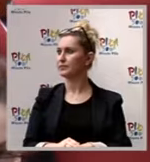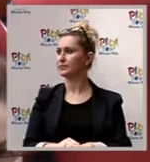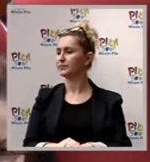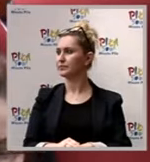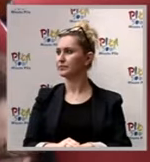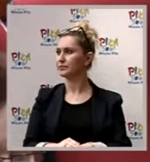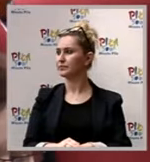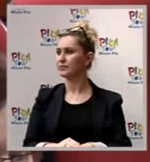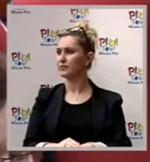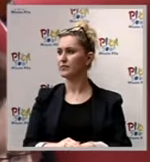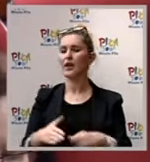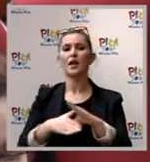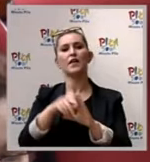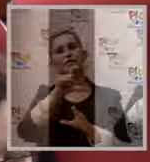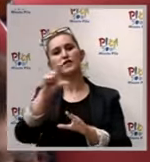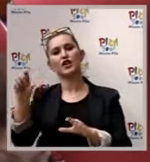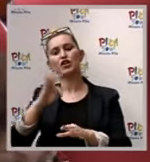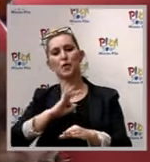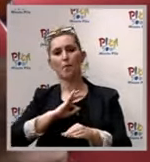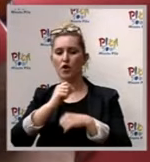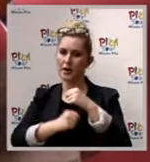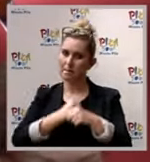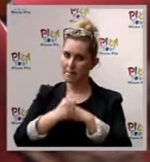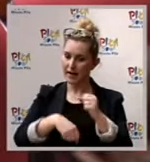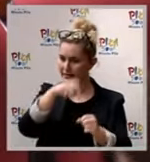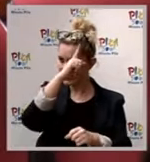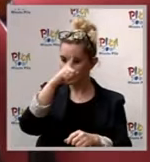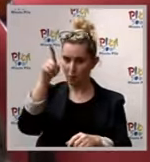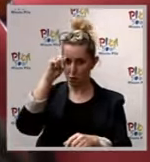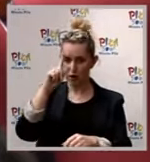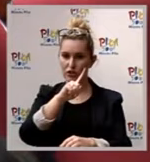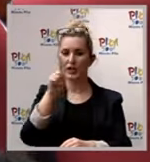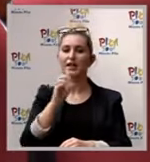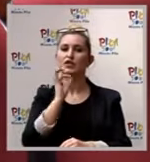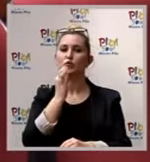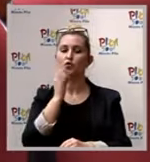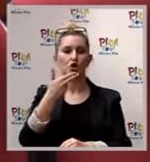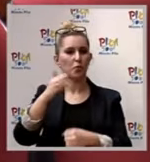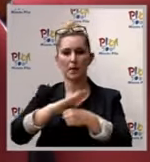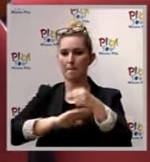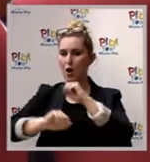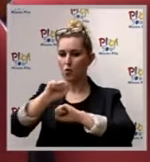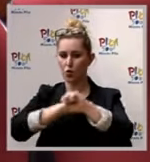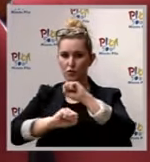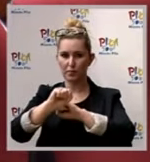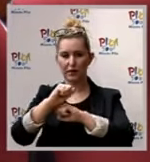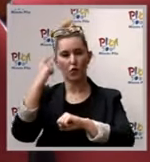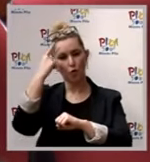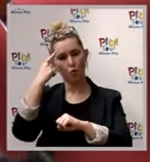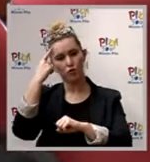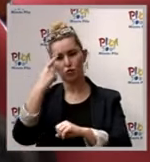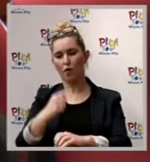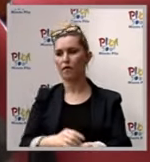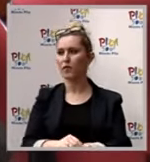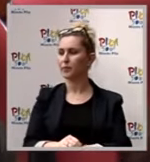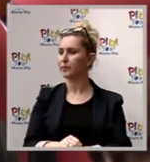mojej wieloletniej pracy społecznej z młodzieżą niepełnosprawną intelektualnie